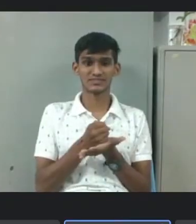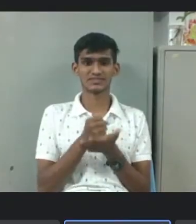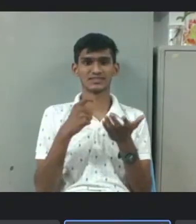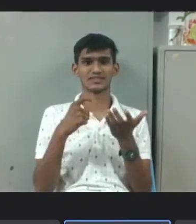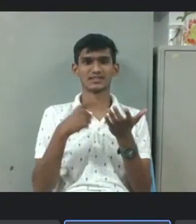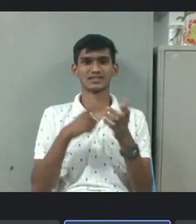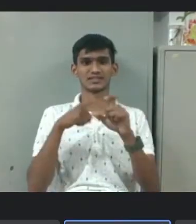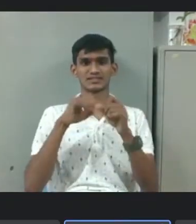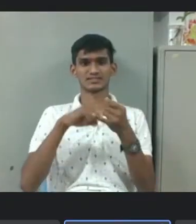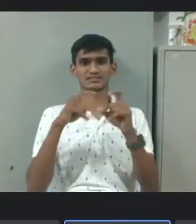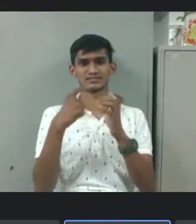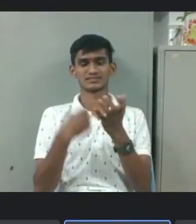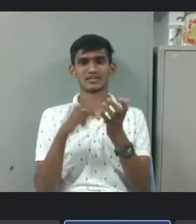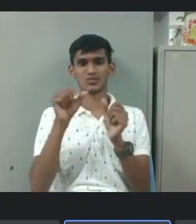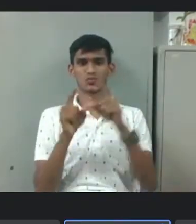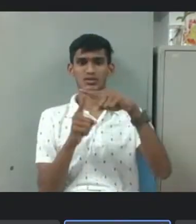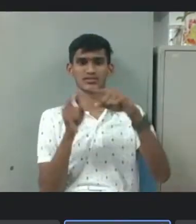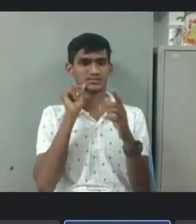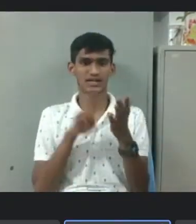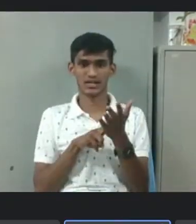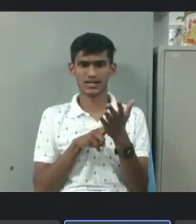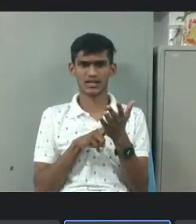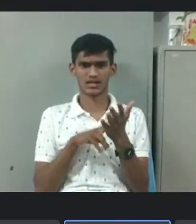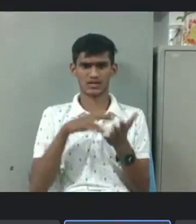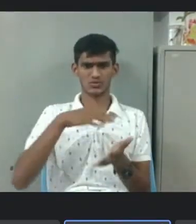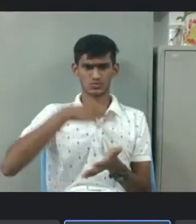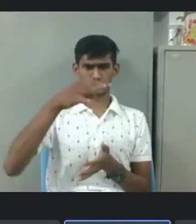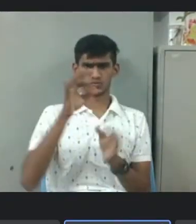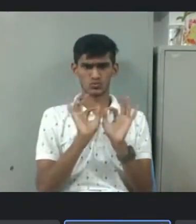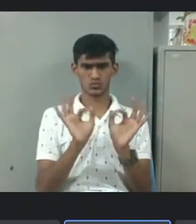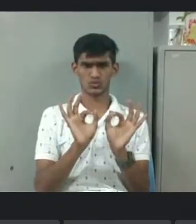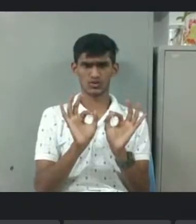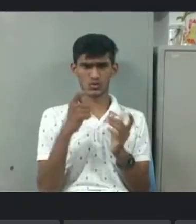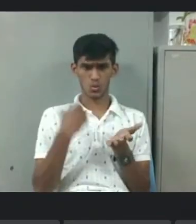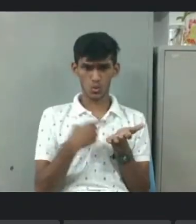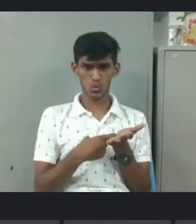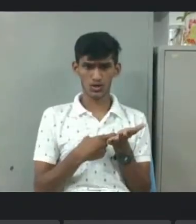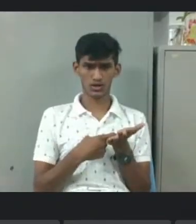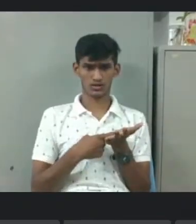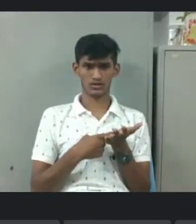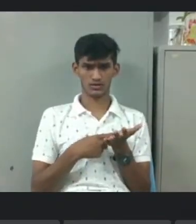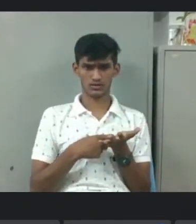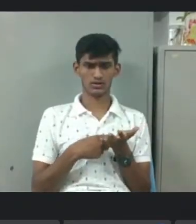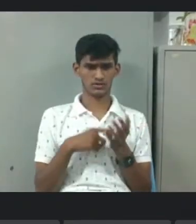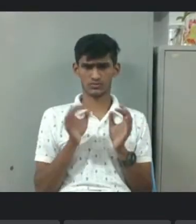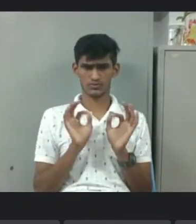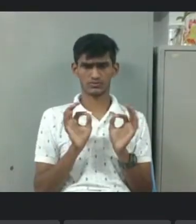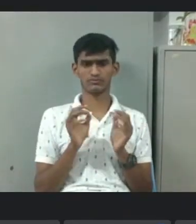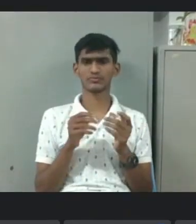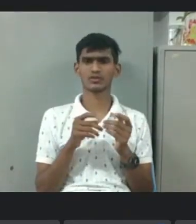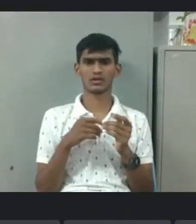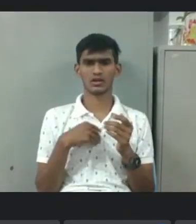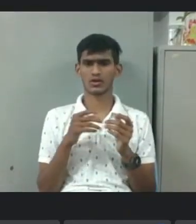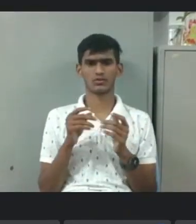ഇവരെ എടുക്കുന്നുള്ളൂ. അങ്ങനെ വല്ലതുണ്ടോ? അങ്ങനെയൊന്നും പാടില്ല. നമ്മളുടെ സാമൂഹിക